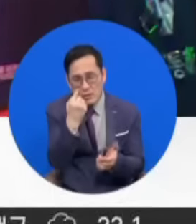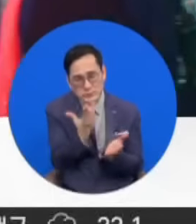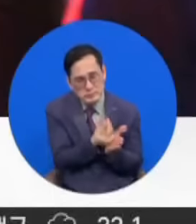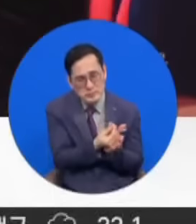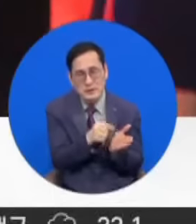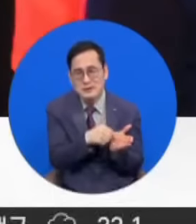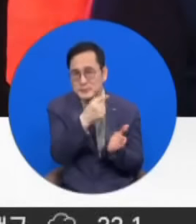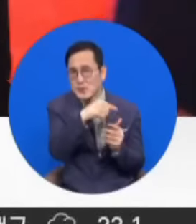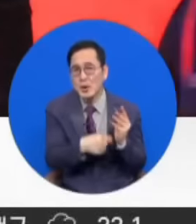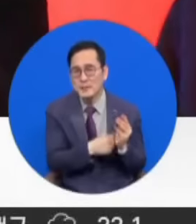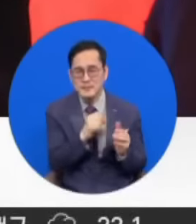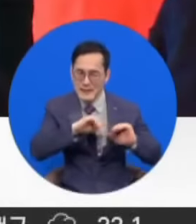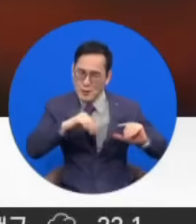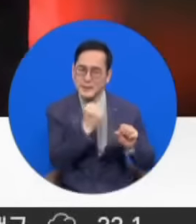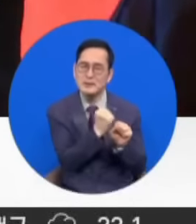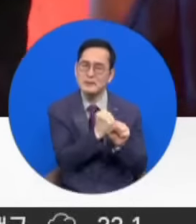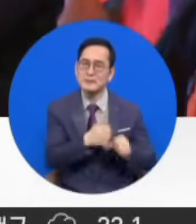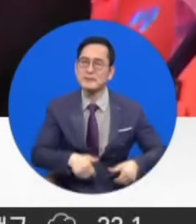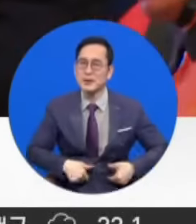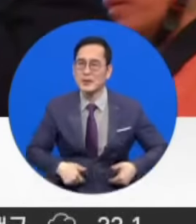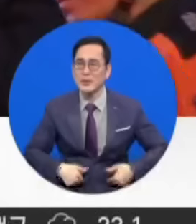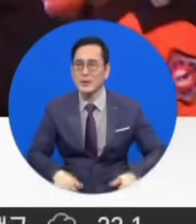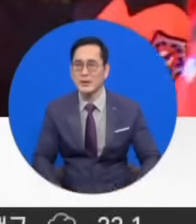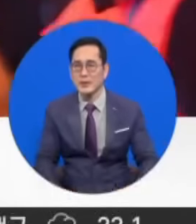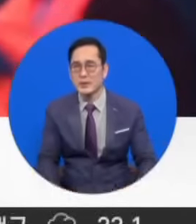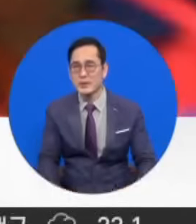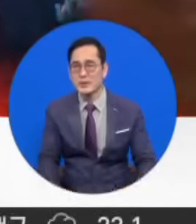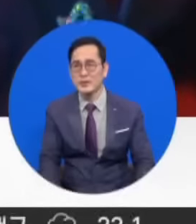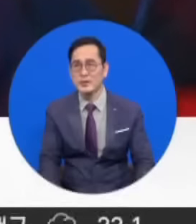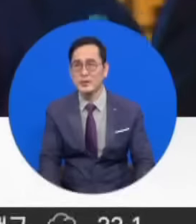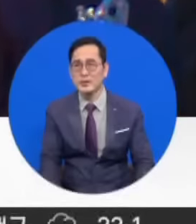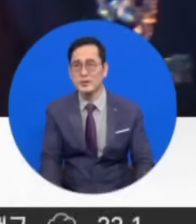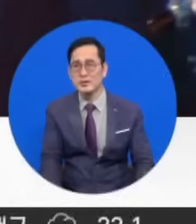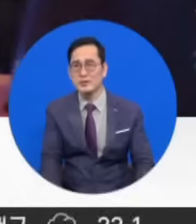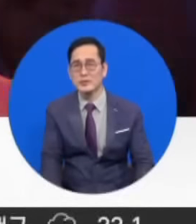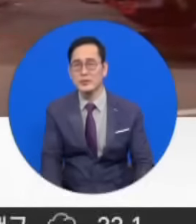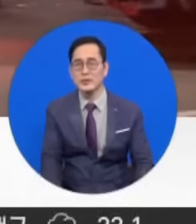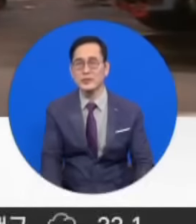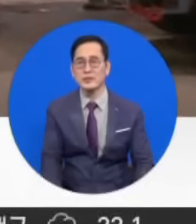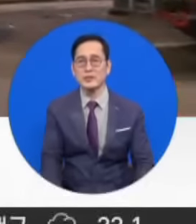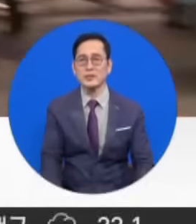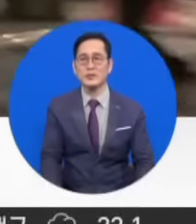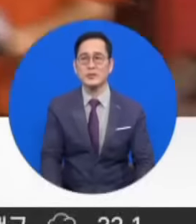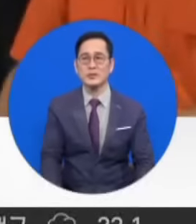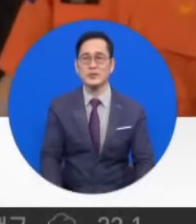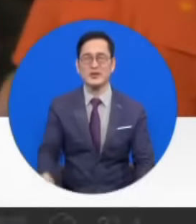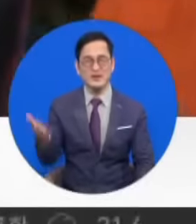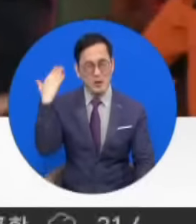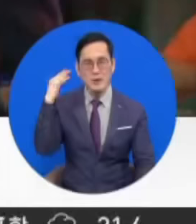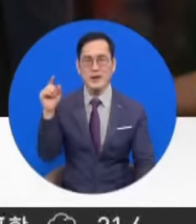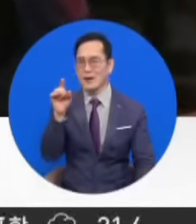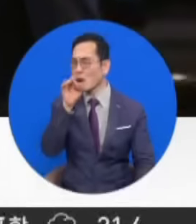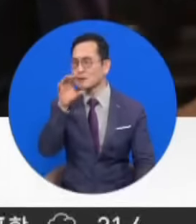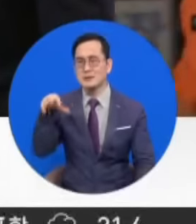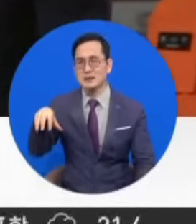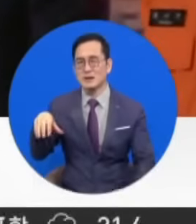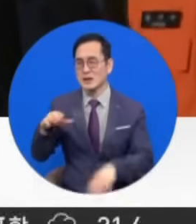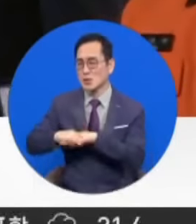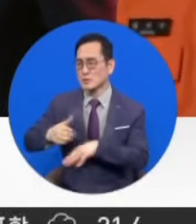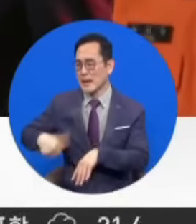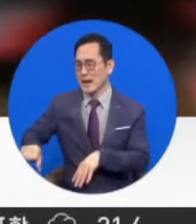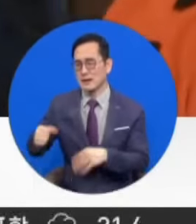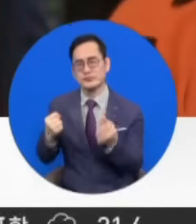않는가 싶습니다. 그래서 지금 강릉에서인가요? 그 뭐 손주 태우가다 또 급발진 사고가 있었는데 그것도